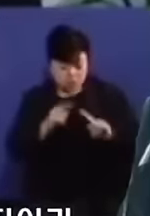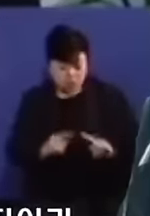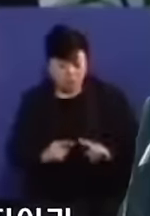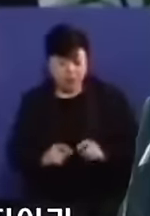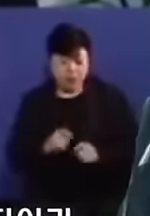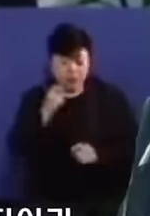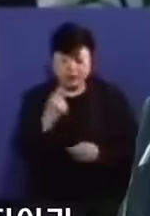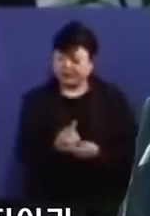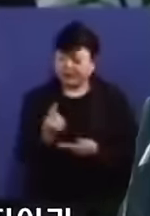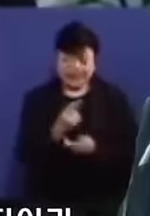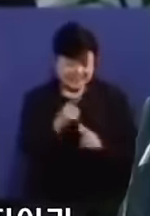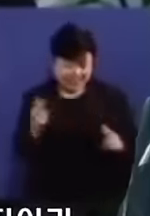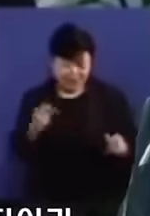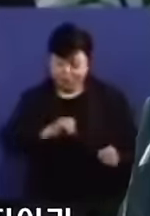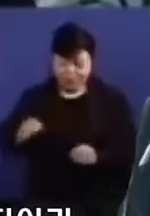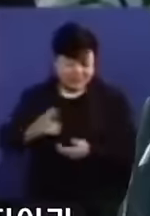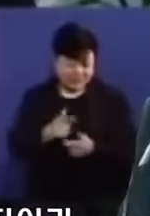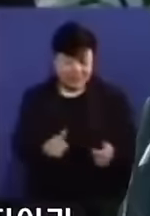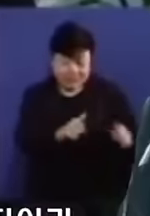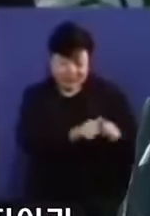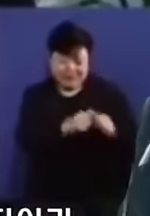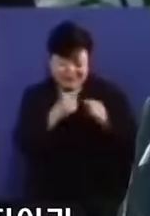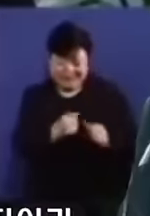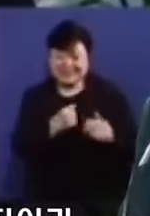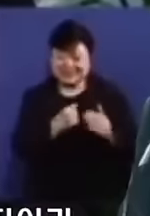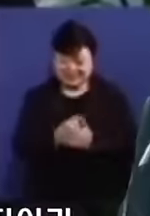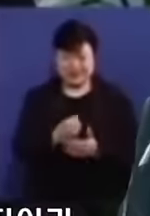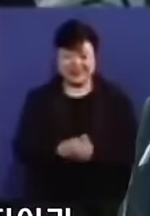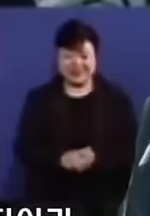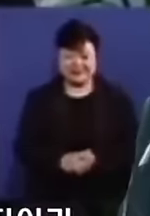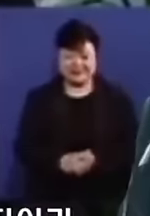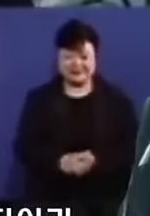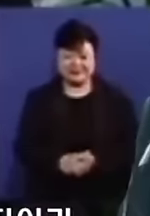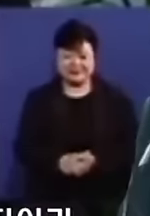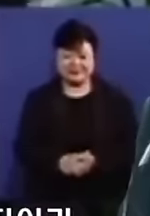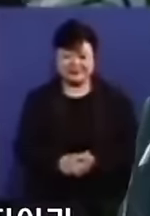영구히 떠나지 않고 버리지 않고 함께 계시는 것입니다.